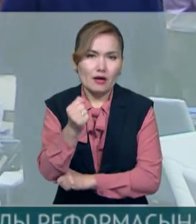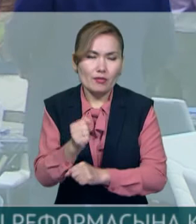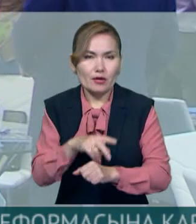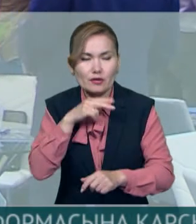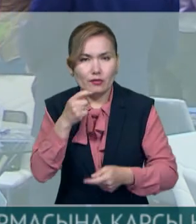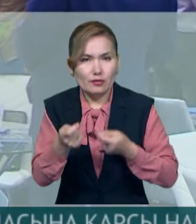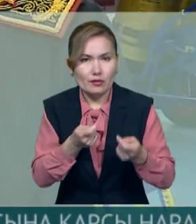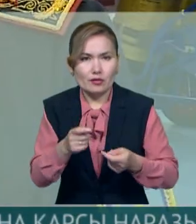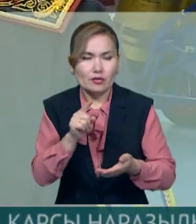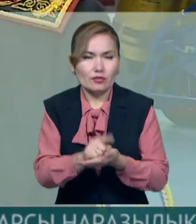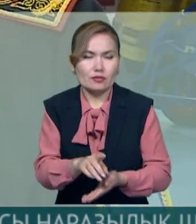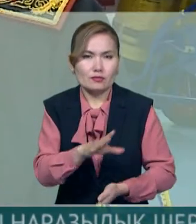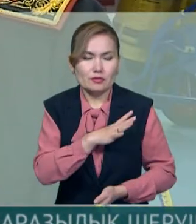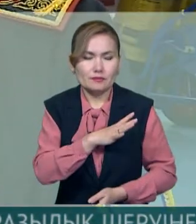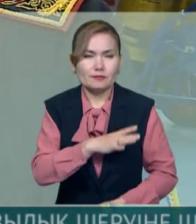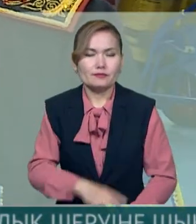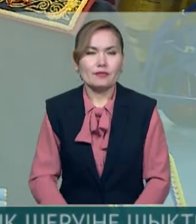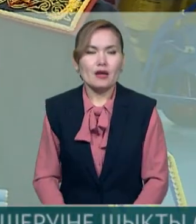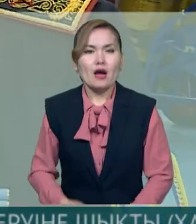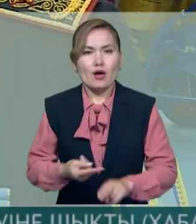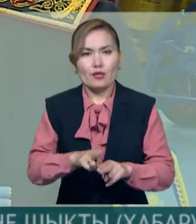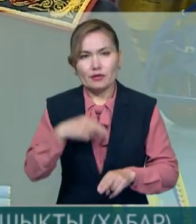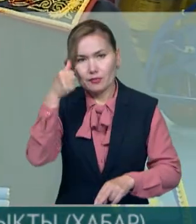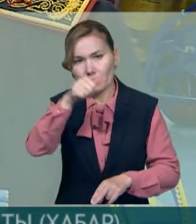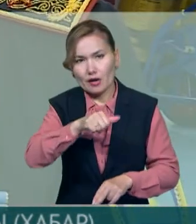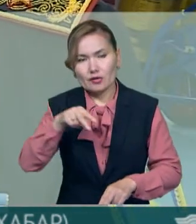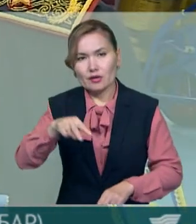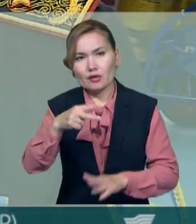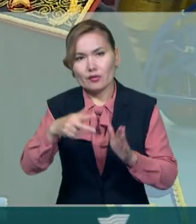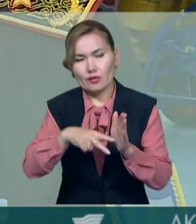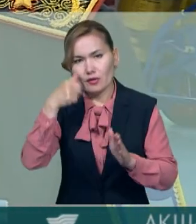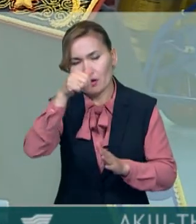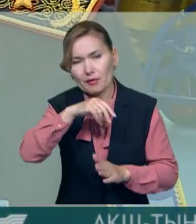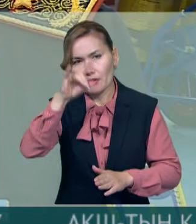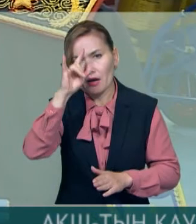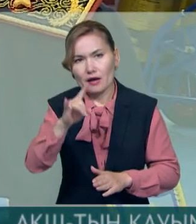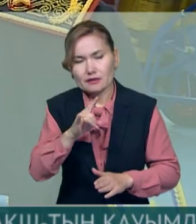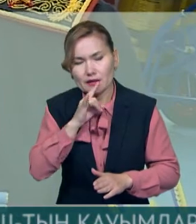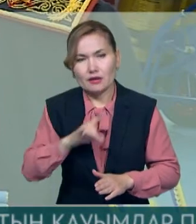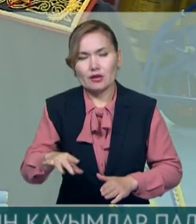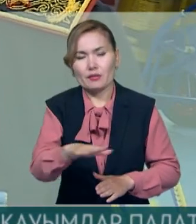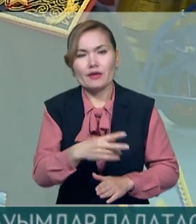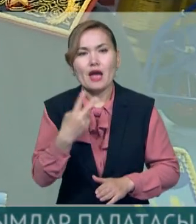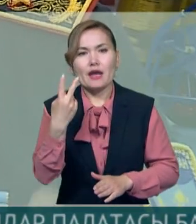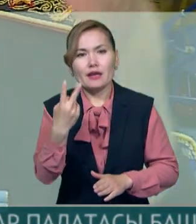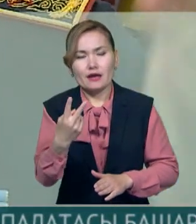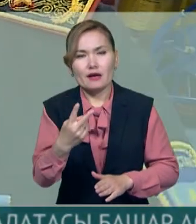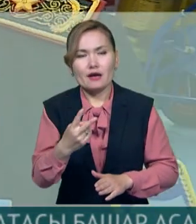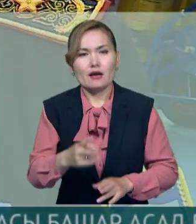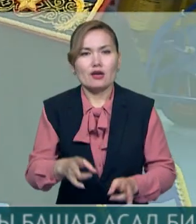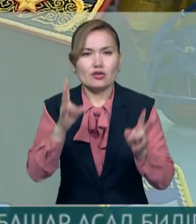қайғылы жағдайлар болып отыр. Биыл біздің Қазақстанда екі авария болды. Біреусі